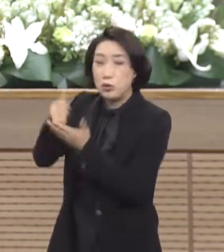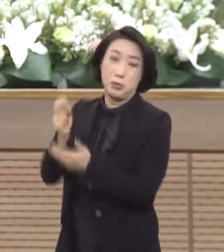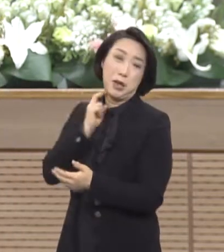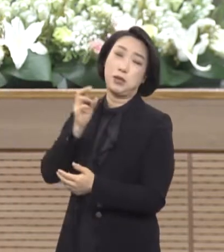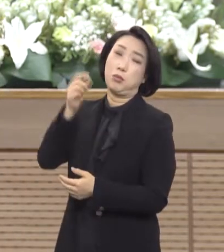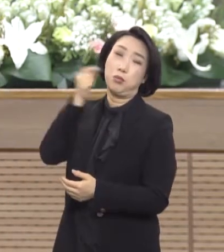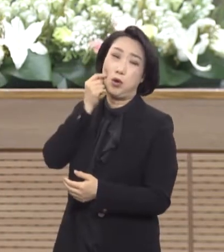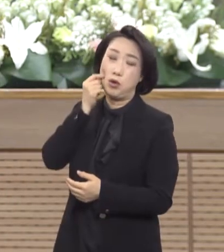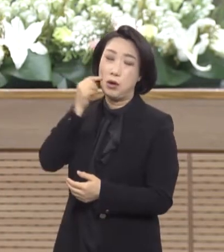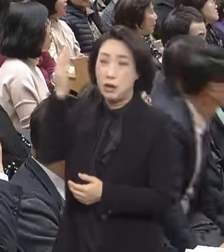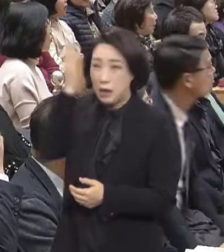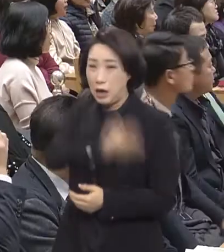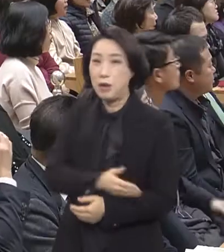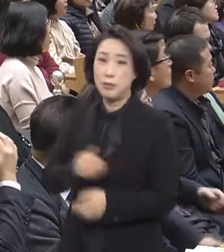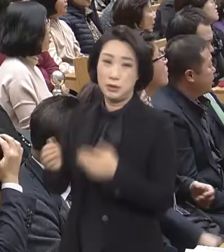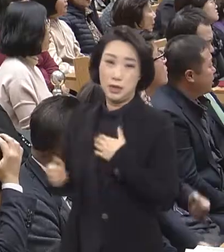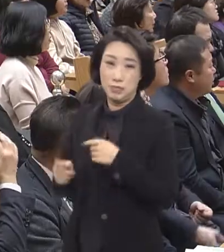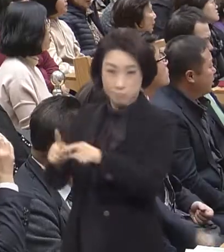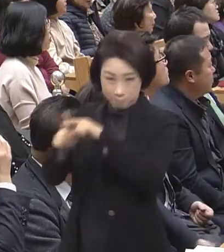깔끔하게 죽어도 간다.